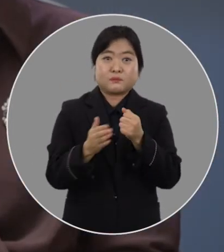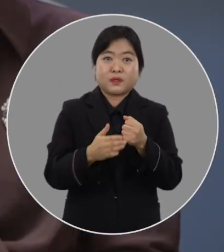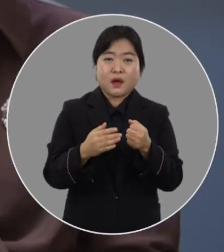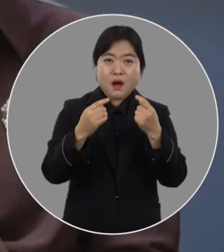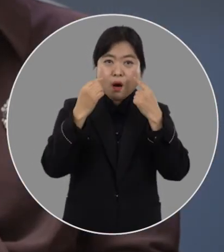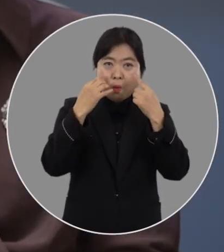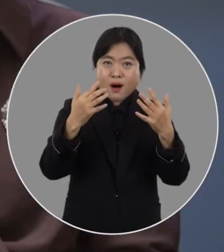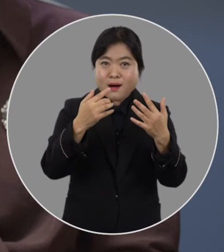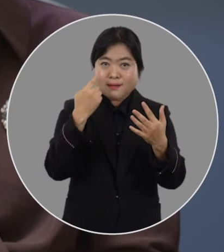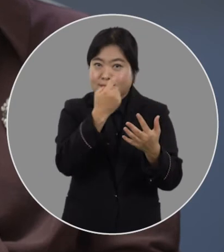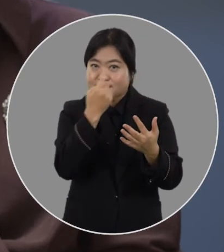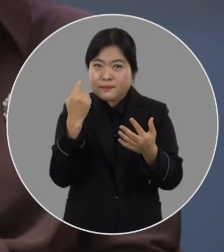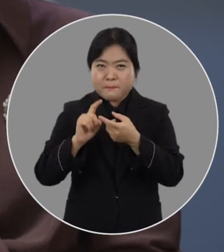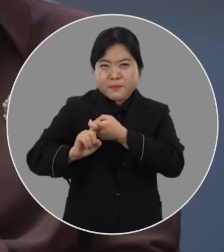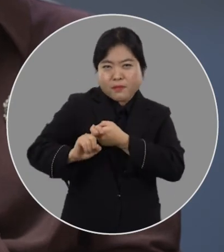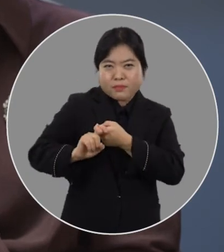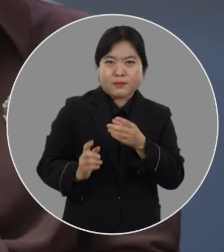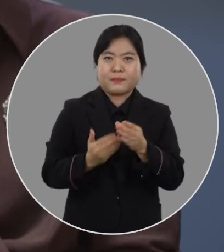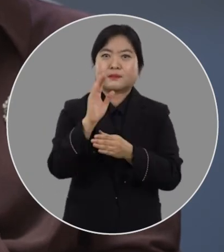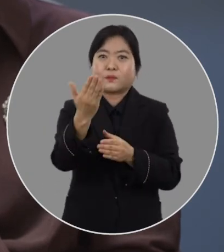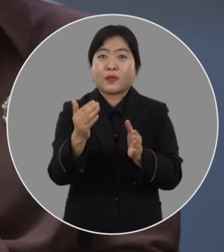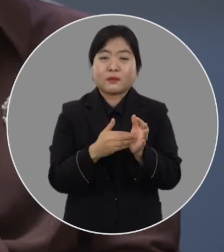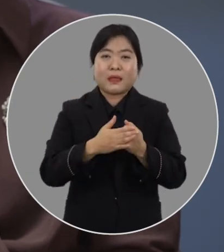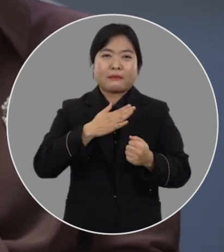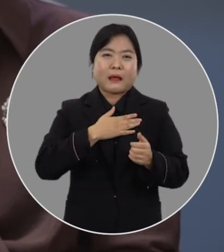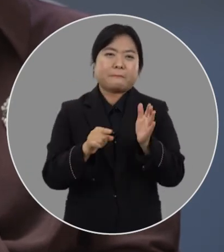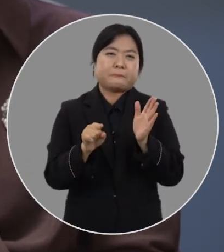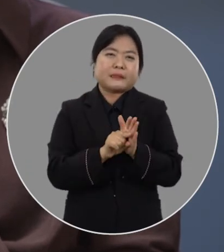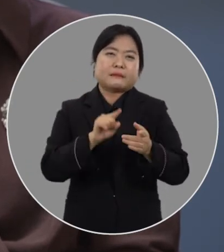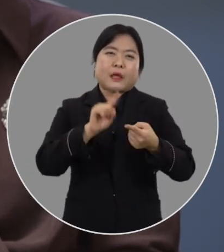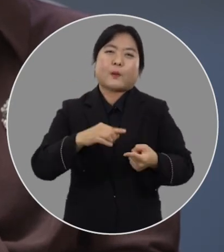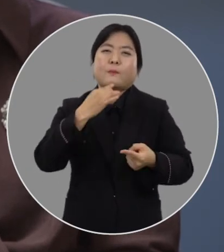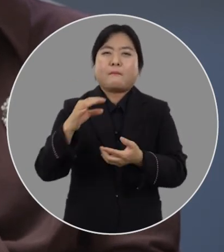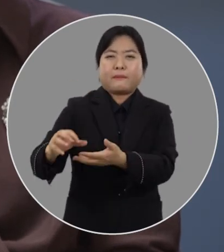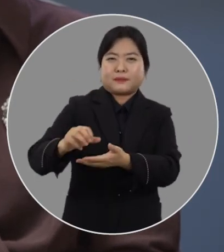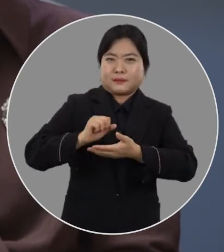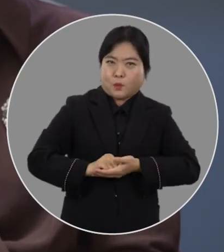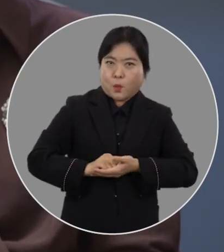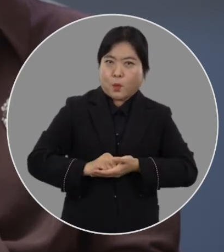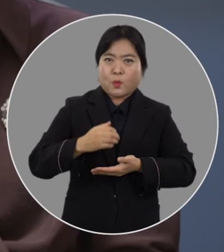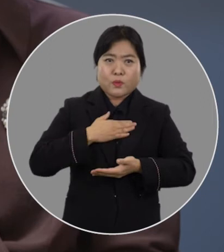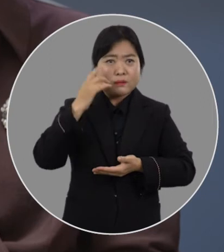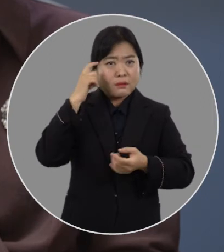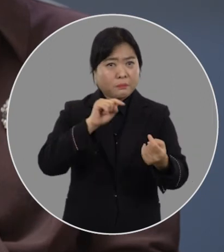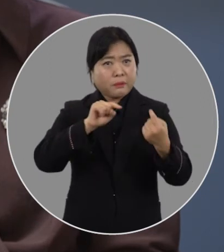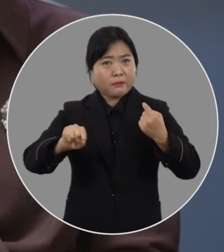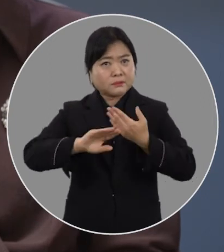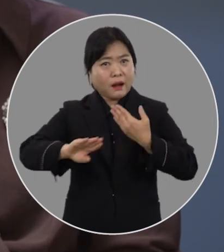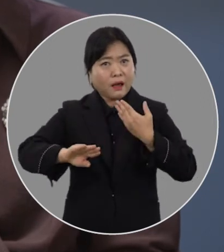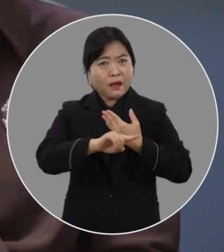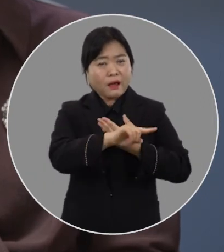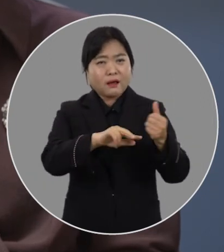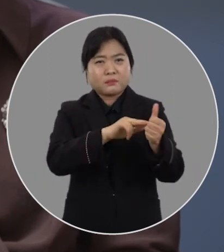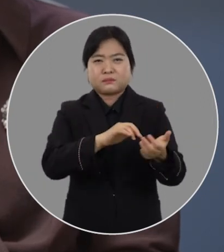확증 편향이 발생하게 되는데요. 자신이 기존에 믿는 바에 부합하는 정보만 받아들이고 자기 생각에 어긋나는